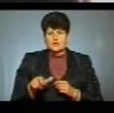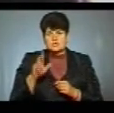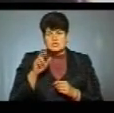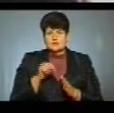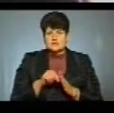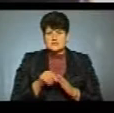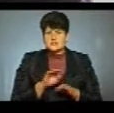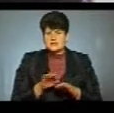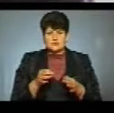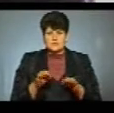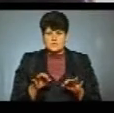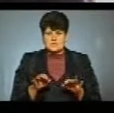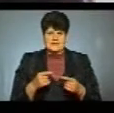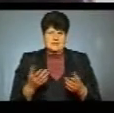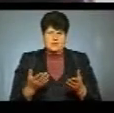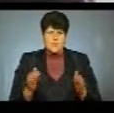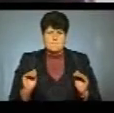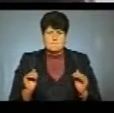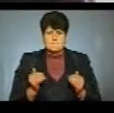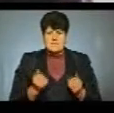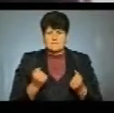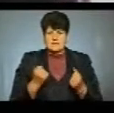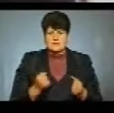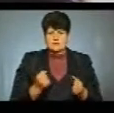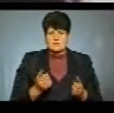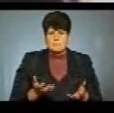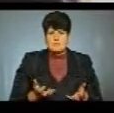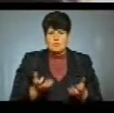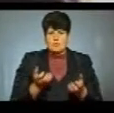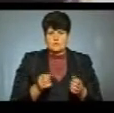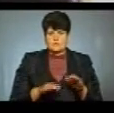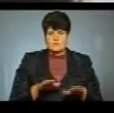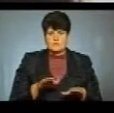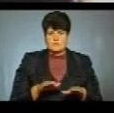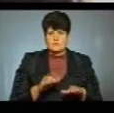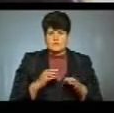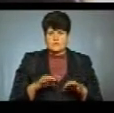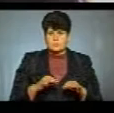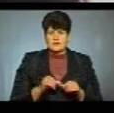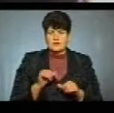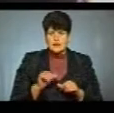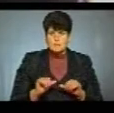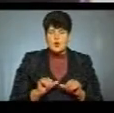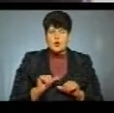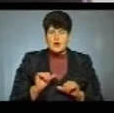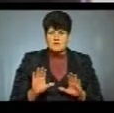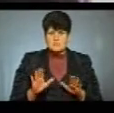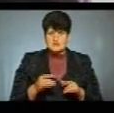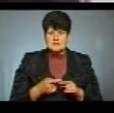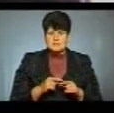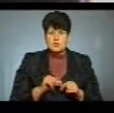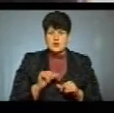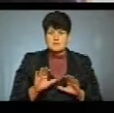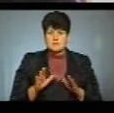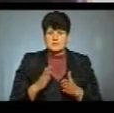допускається ніякі обмеження по вантажопідйомності автомобілів в окремих випадках, крім окремих випадків. Цими окремими випадками